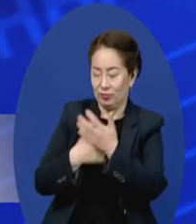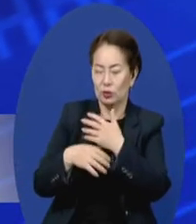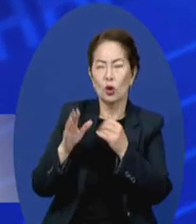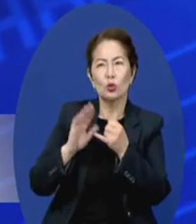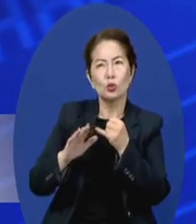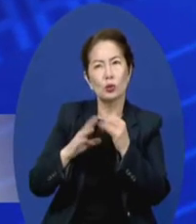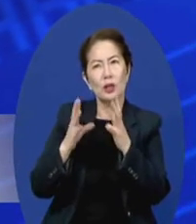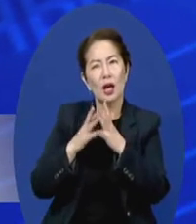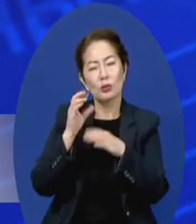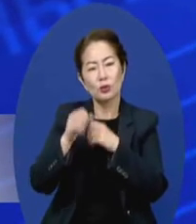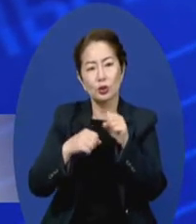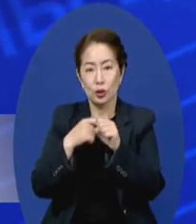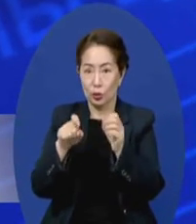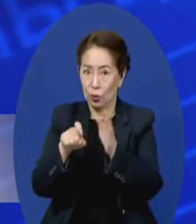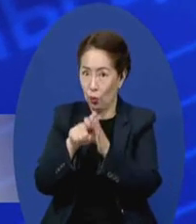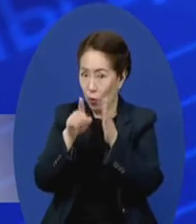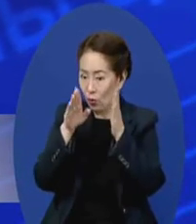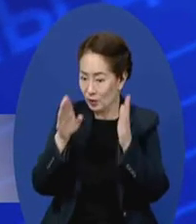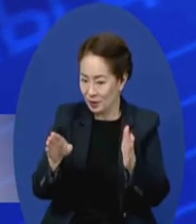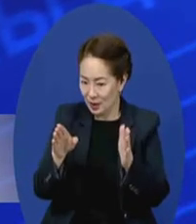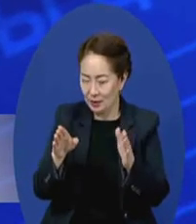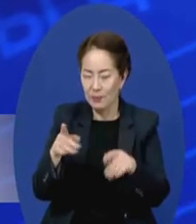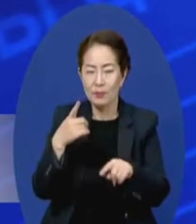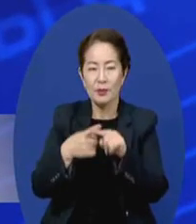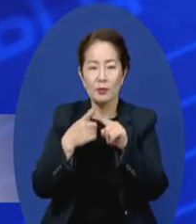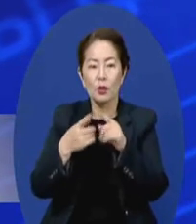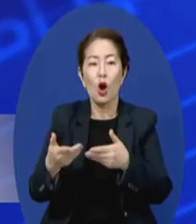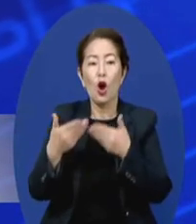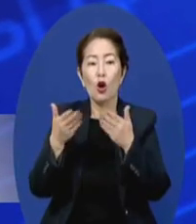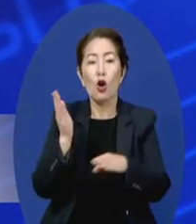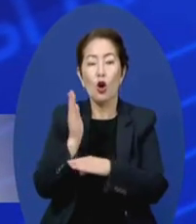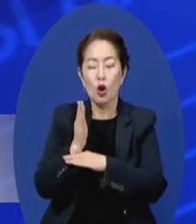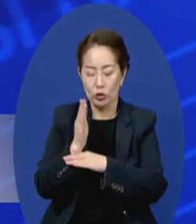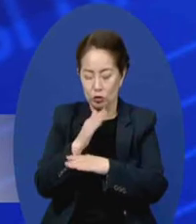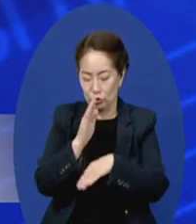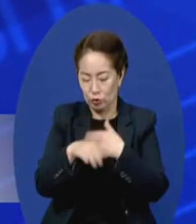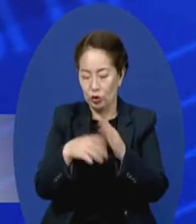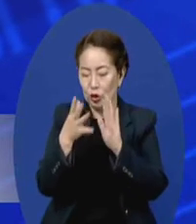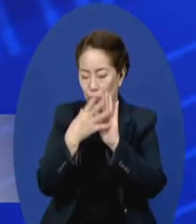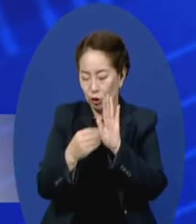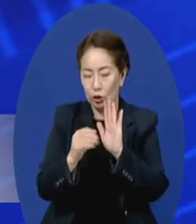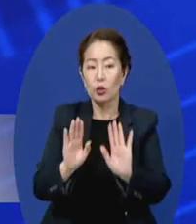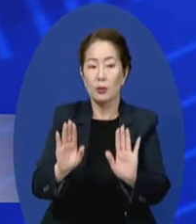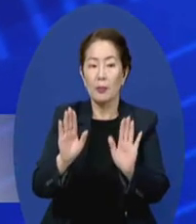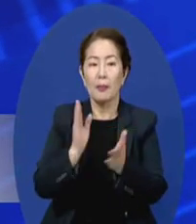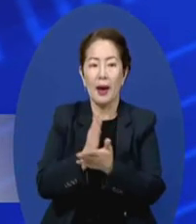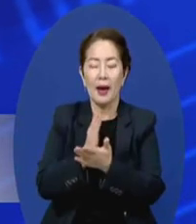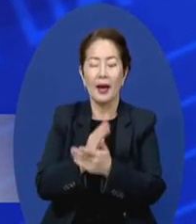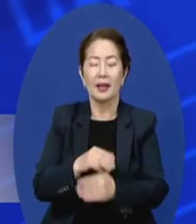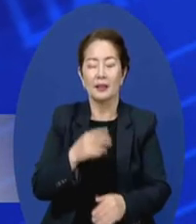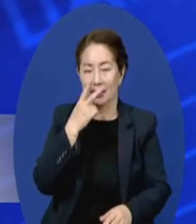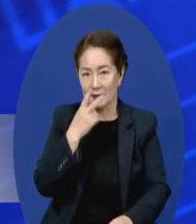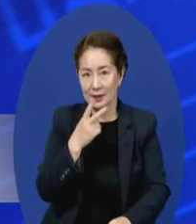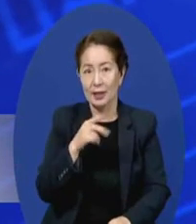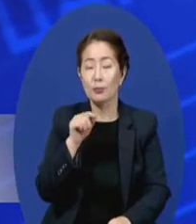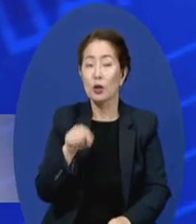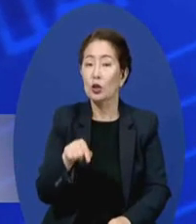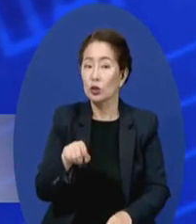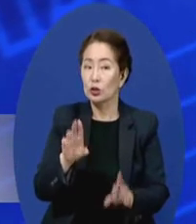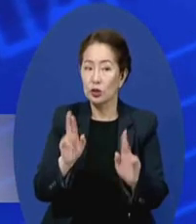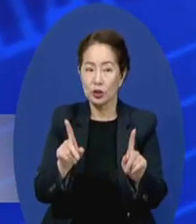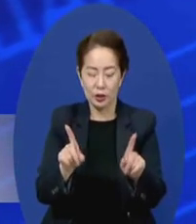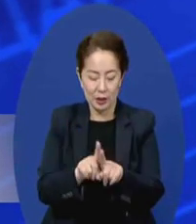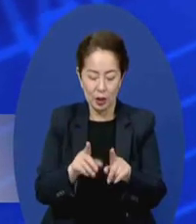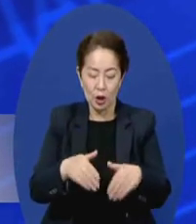сүүлийн 10 жилд бол одоо ихсэхэд энэ өг хөдөр хөдөлгөөний маань бас нөлөөлөл байгаа гэж бид нар харж байгаа. А өнөөдөр ч